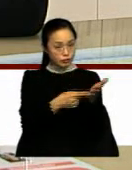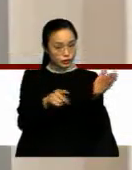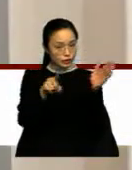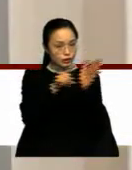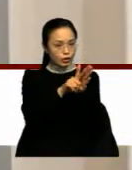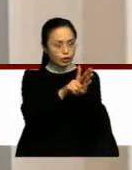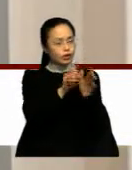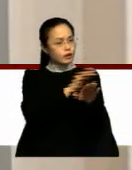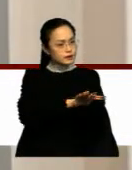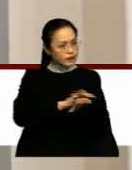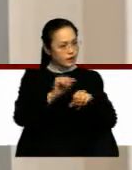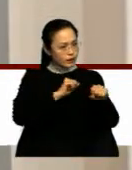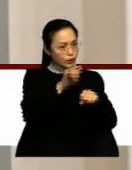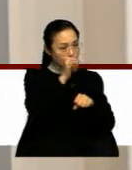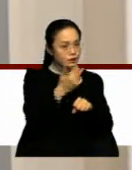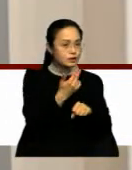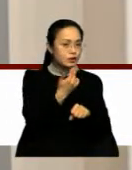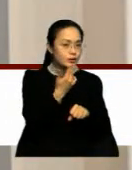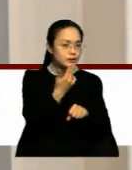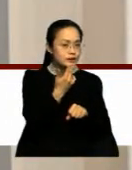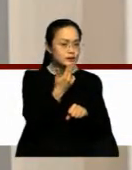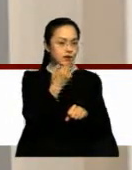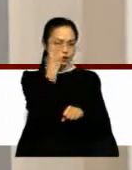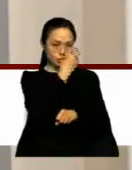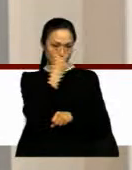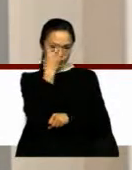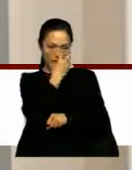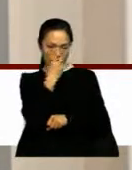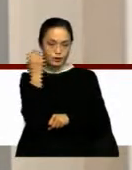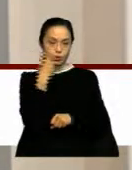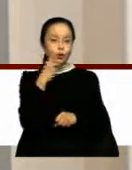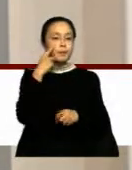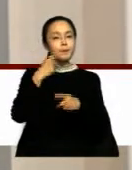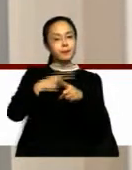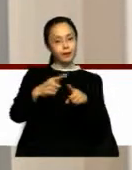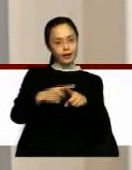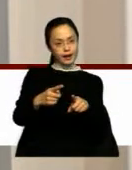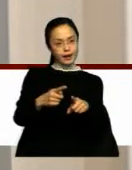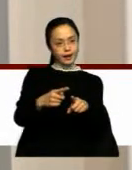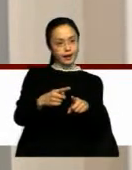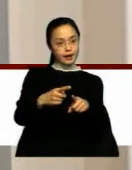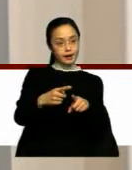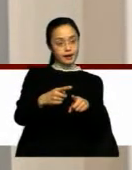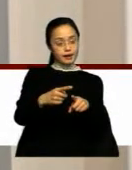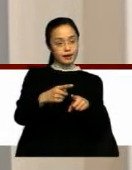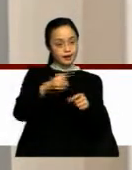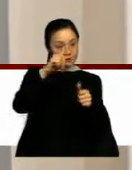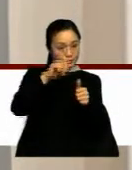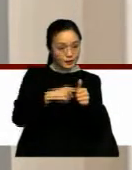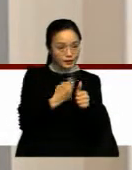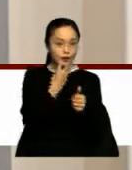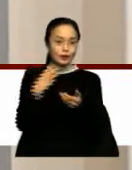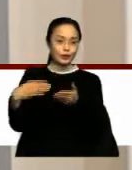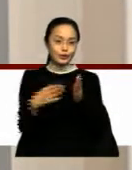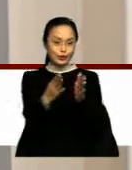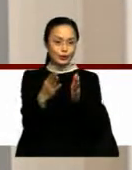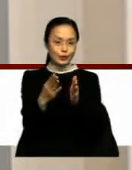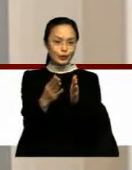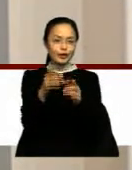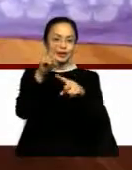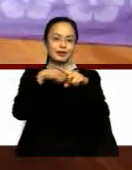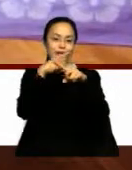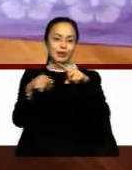펼쳤는데 g 4 그런것들을 조사하고 또 평가해서 이번에 경기도 의해서 대상을 받게